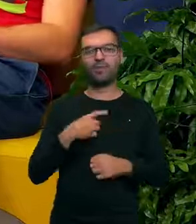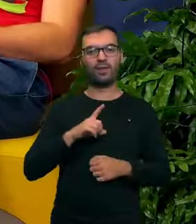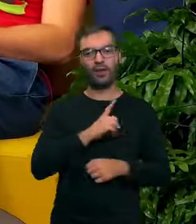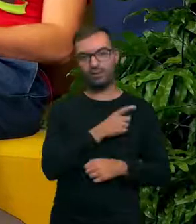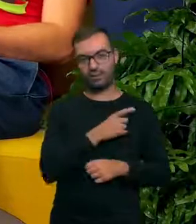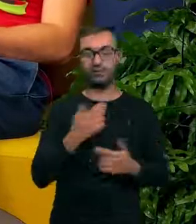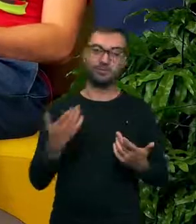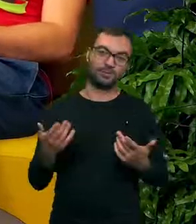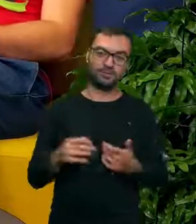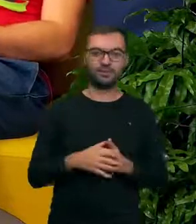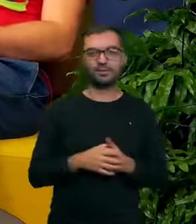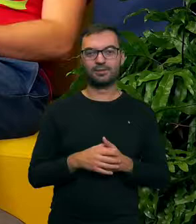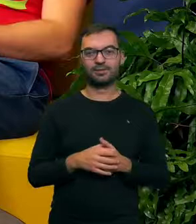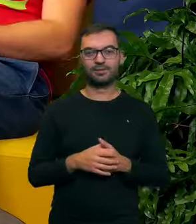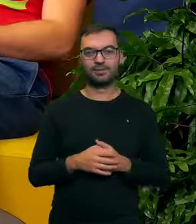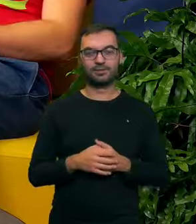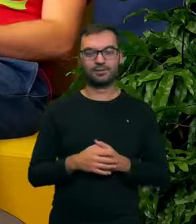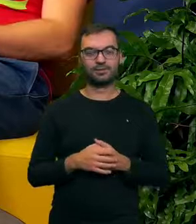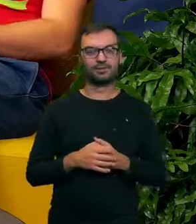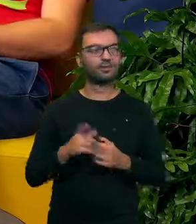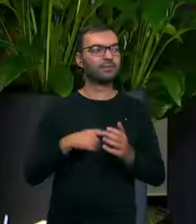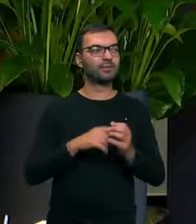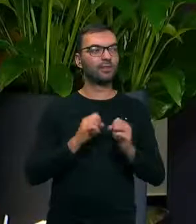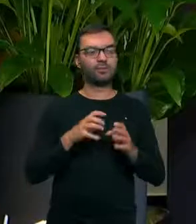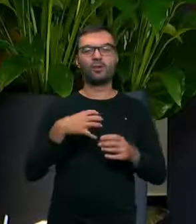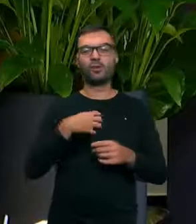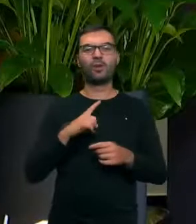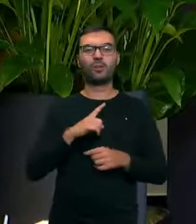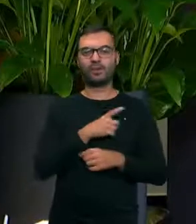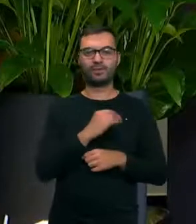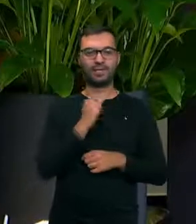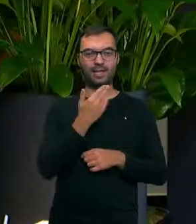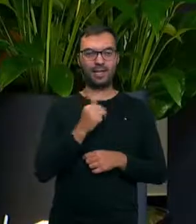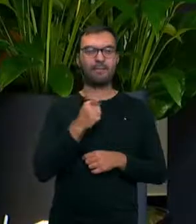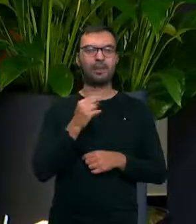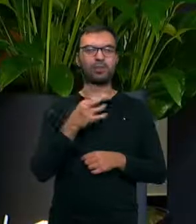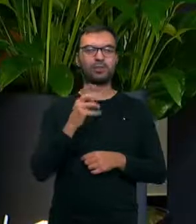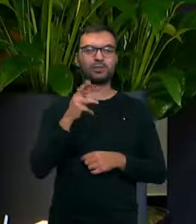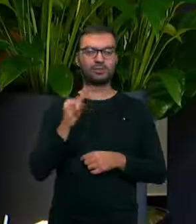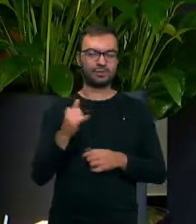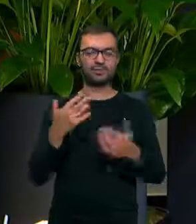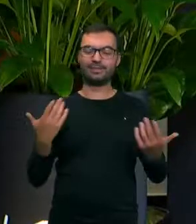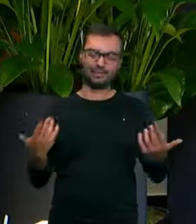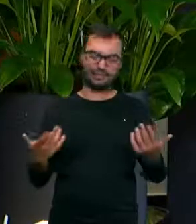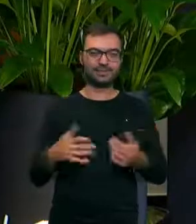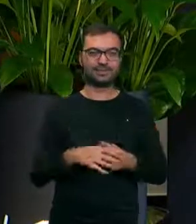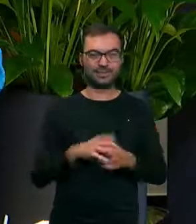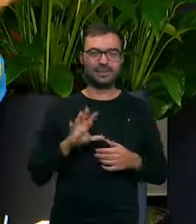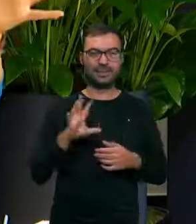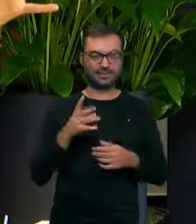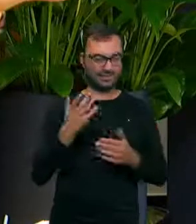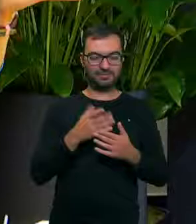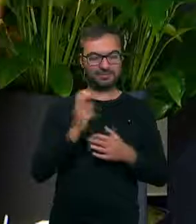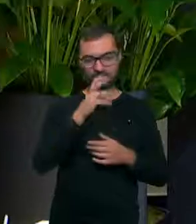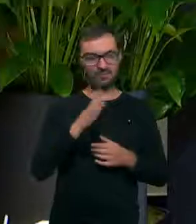romantyczna, tut proporcją gadę. Ale oczywiście komedia romantyczna w wydaniu Jana P. Matuszyńskiego, więc okej.